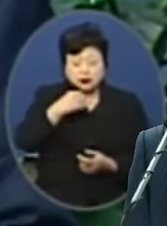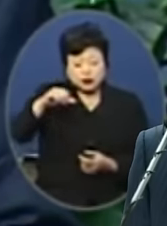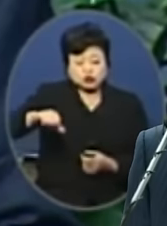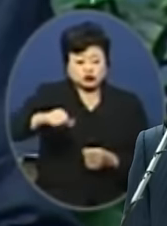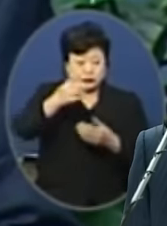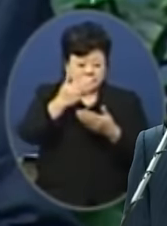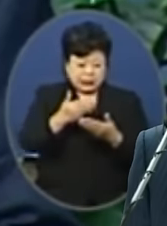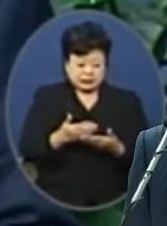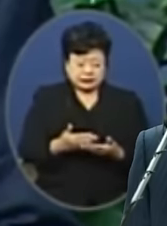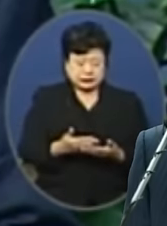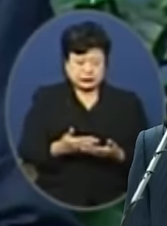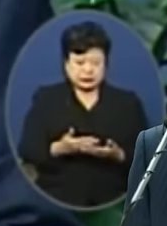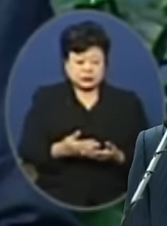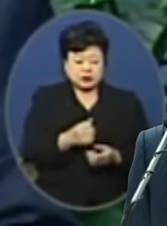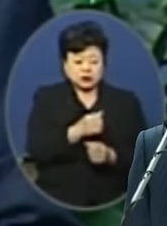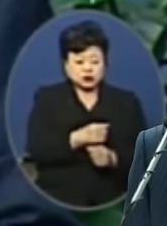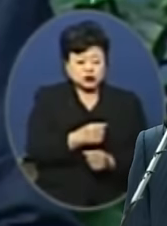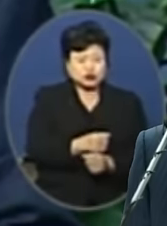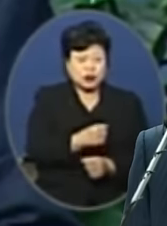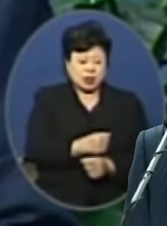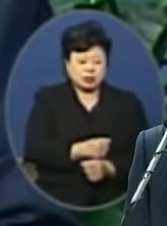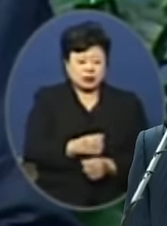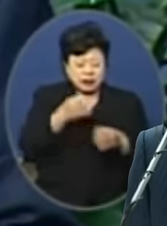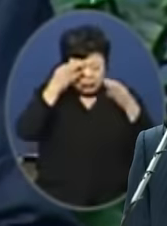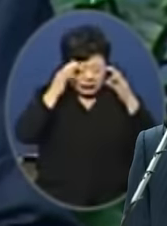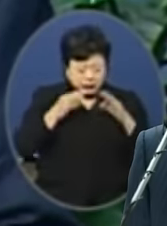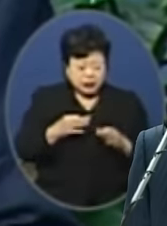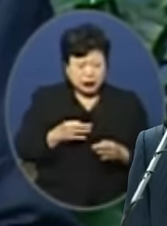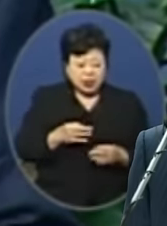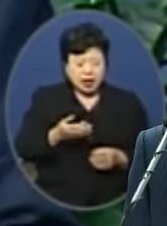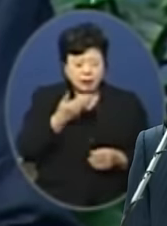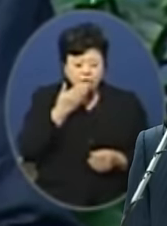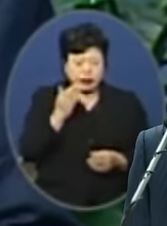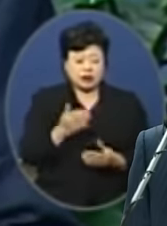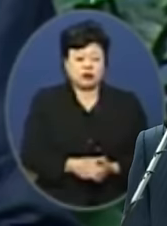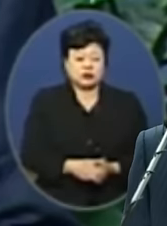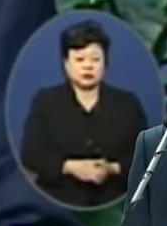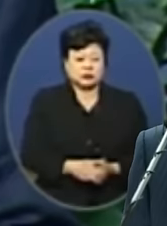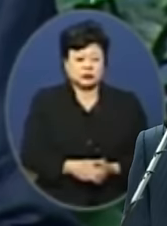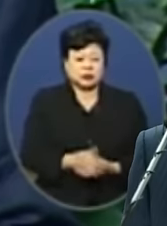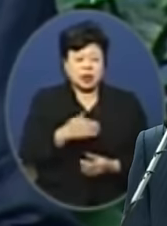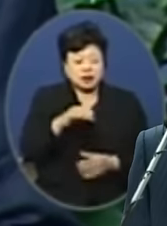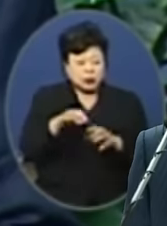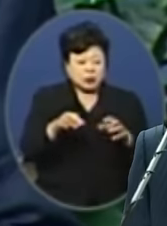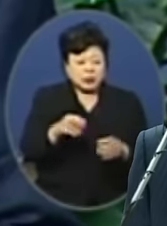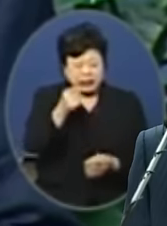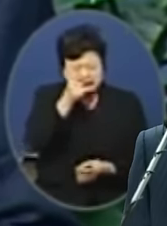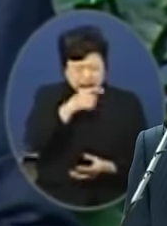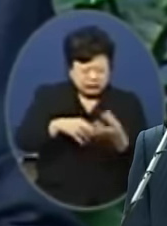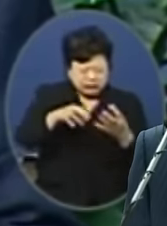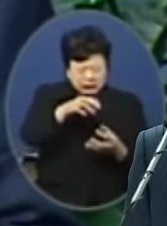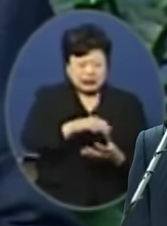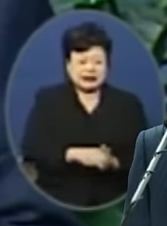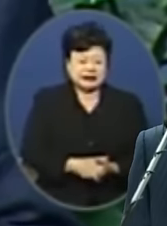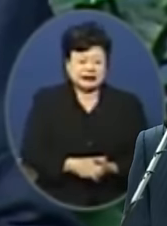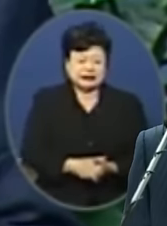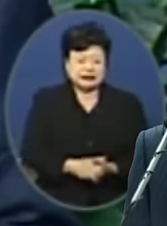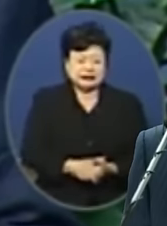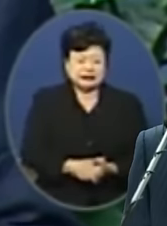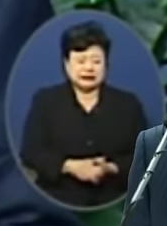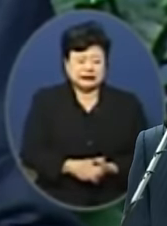받아서 수고하고 땀을 흘려야 소산을 먹고 가는 곳마다 가시와 은극기가